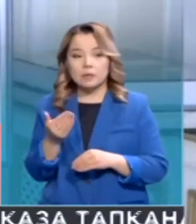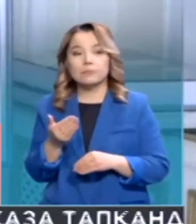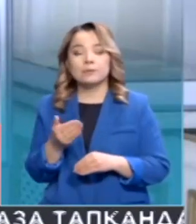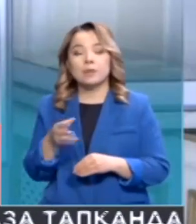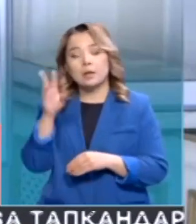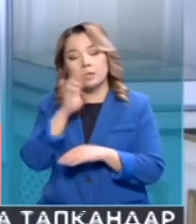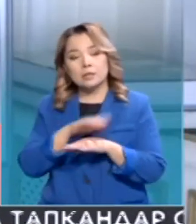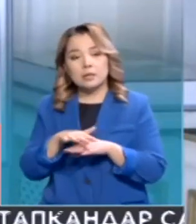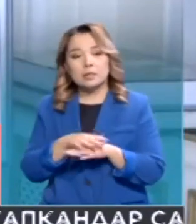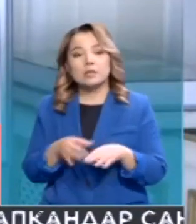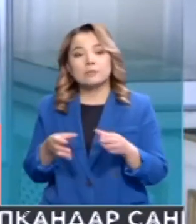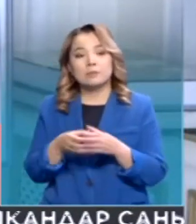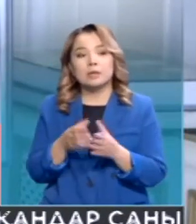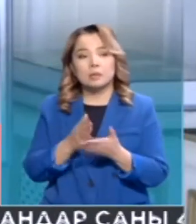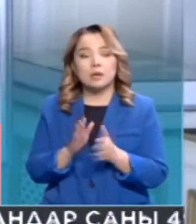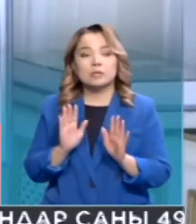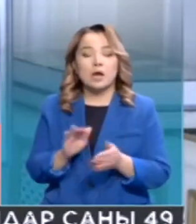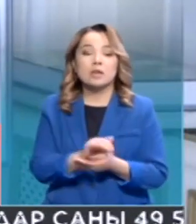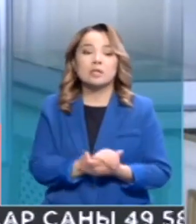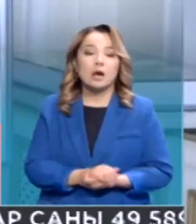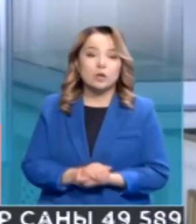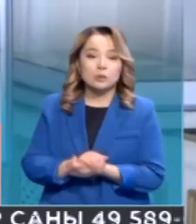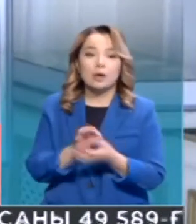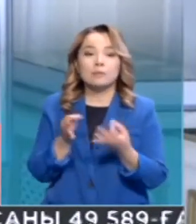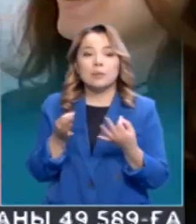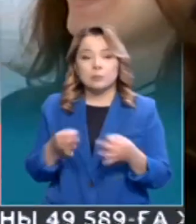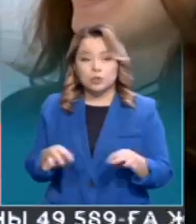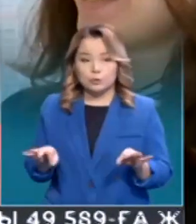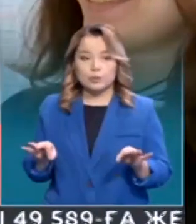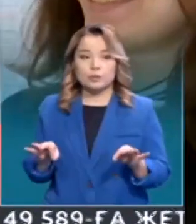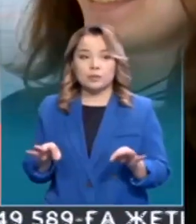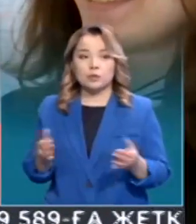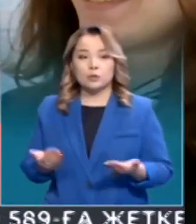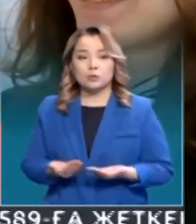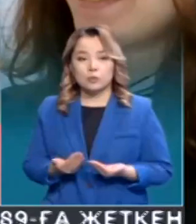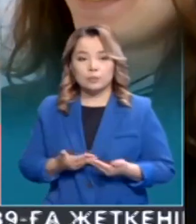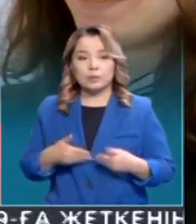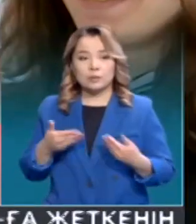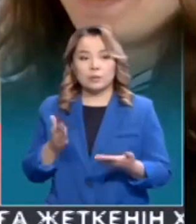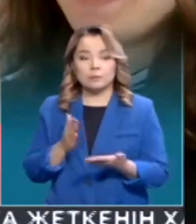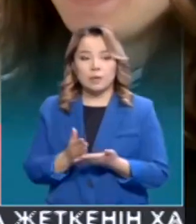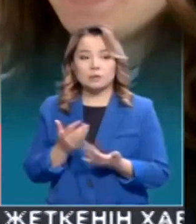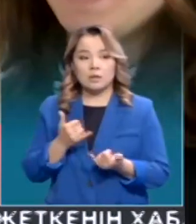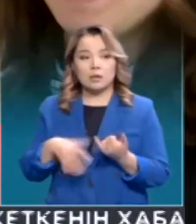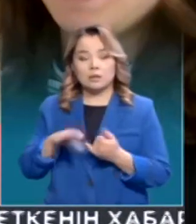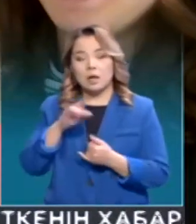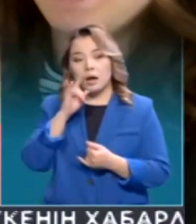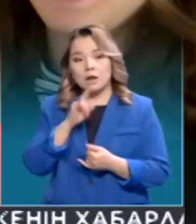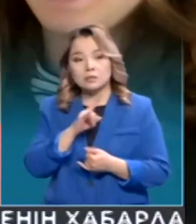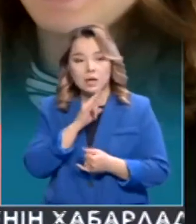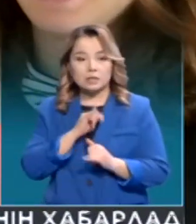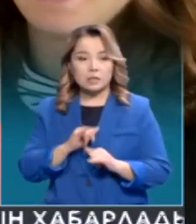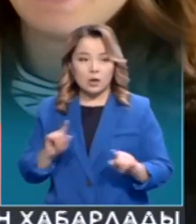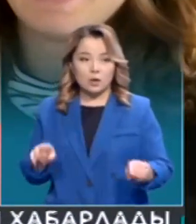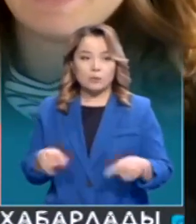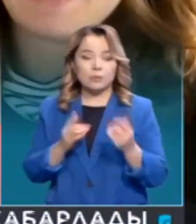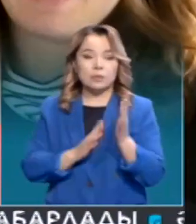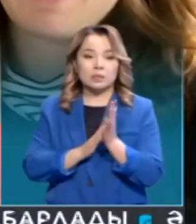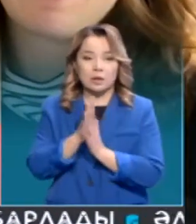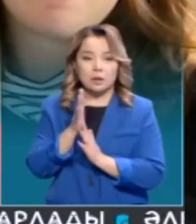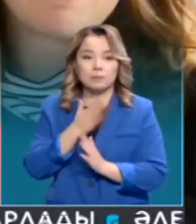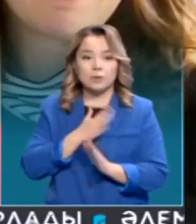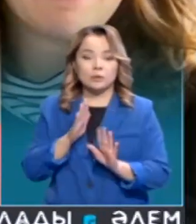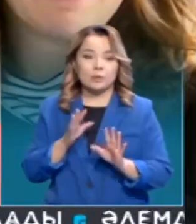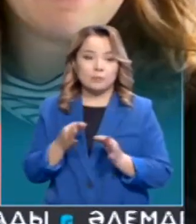еліме тек тату мен бейбітшілік тілеймін. Желаю, чтобы Қазақстанымыз өркендеп дами берсін, елімізде